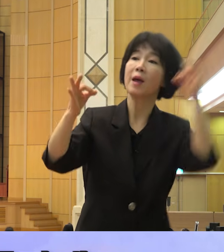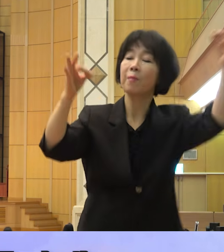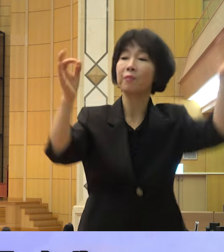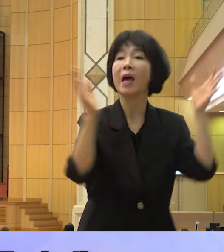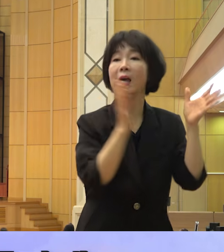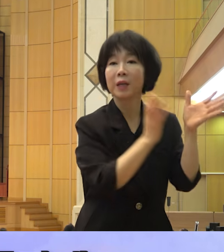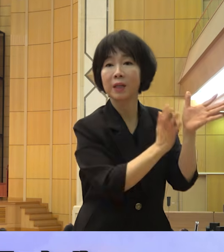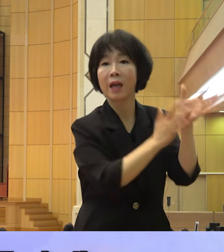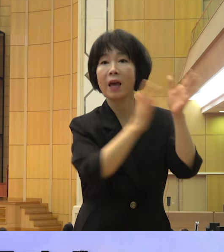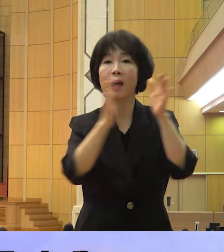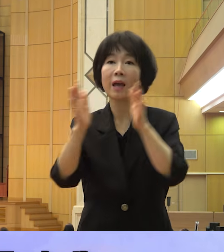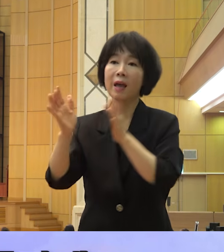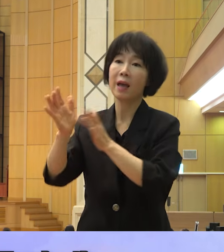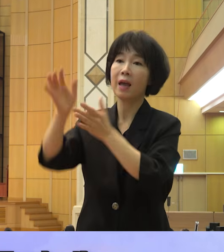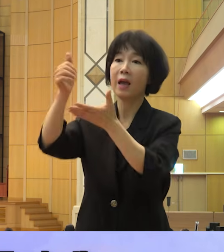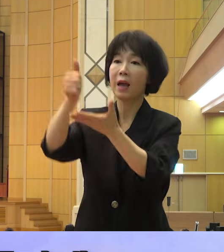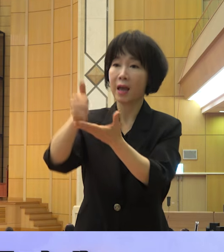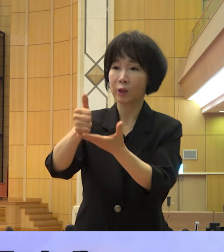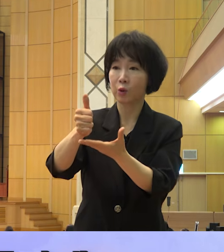부르네.